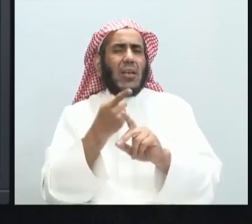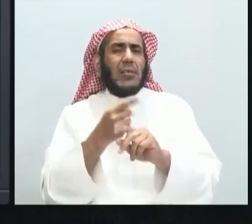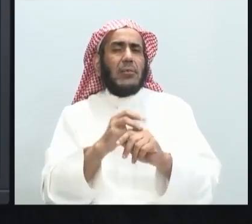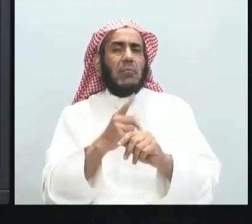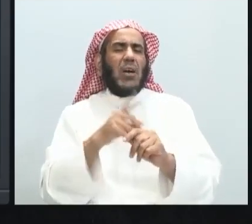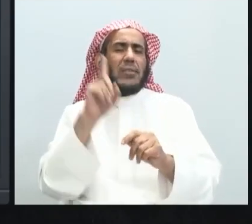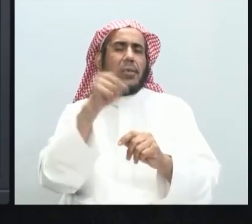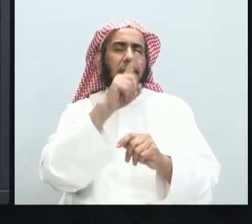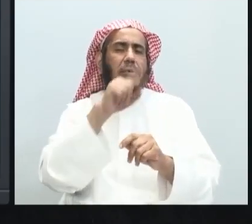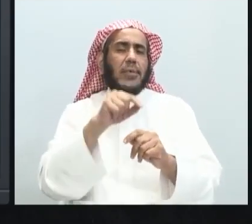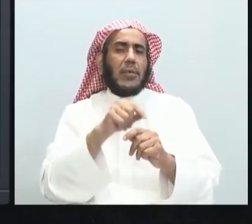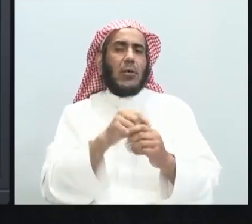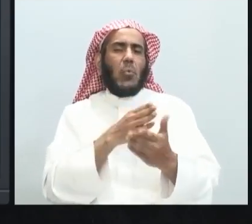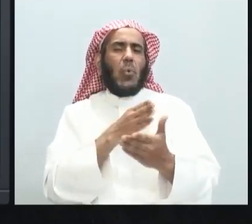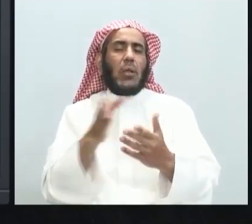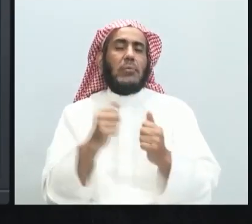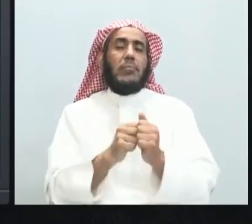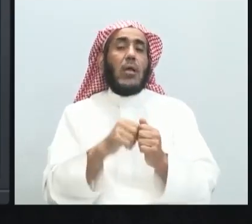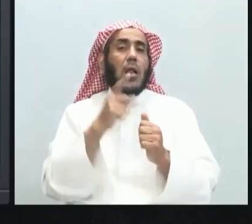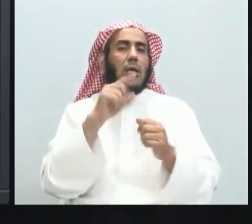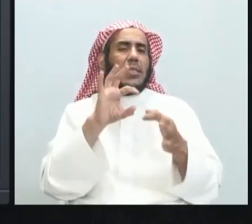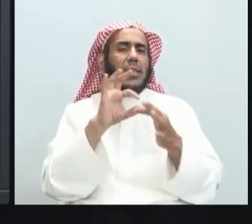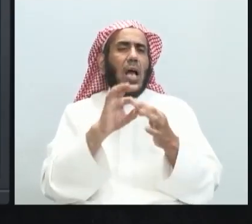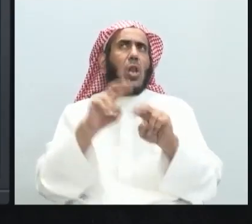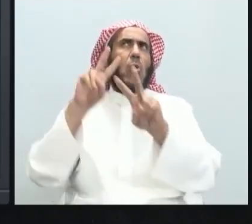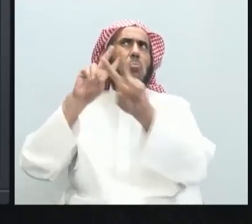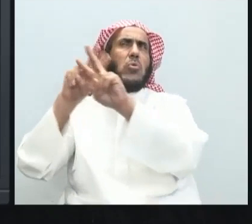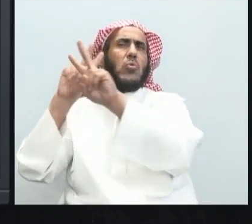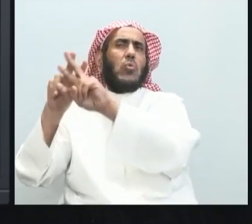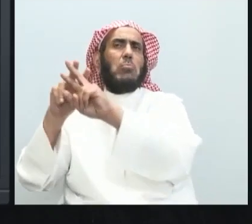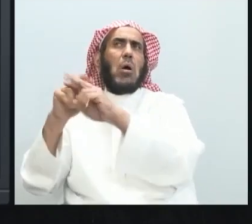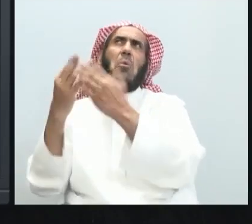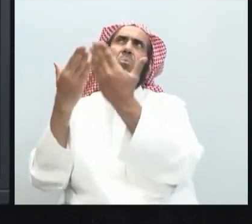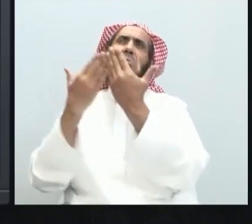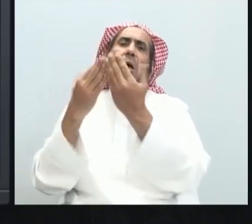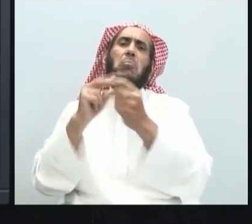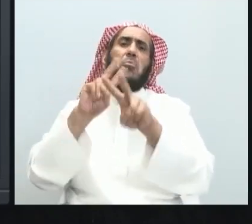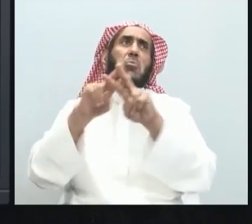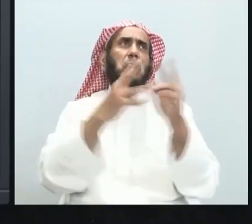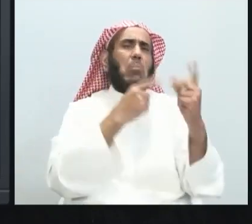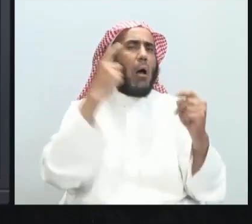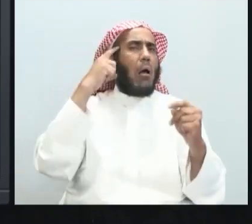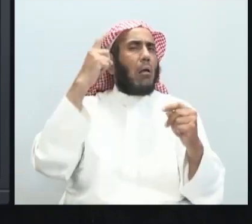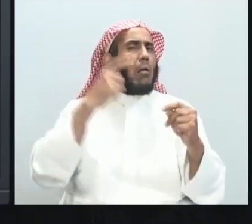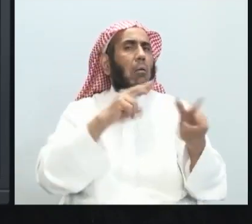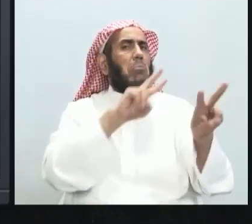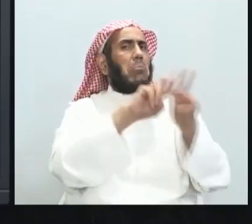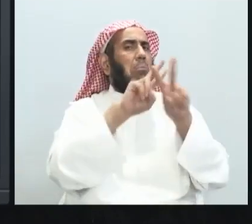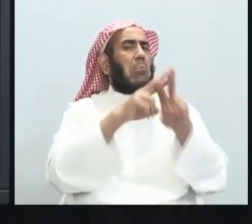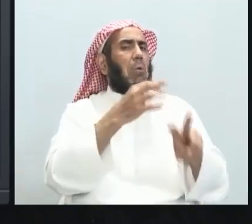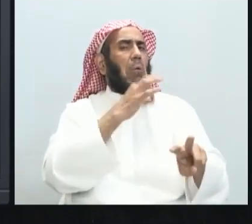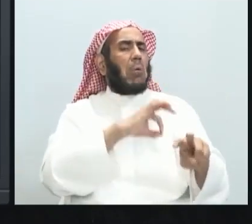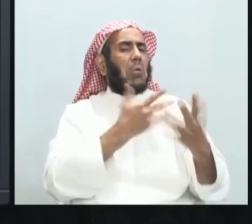فقد اخطا واضع نصيبه التعلق بالنجوم او الاستسقاء بالنجوم او اعتقاد ان للنجوم